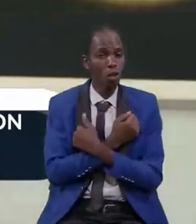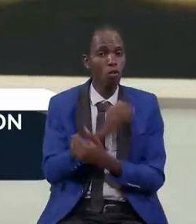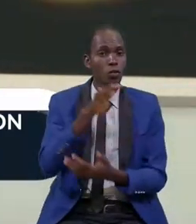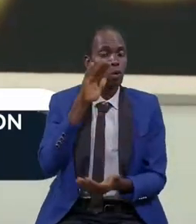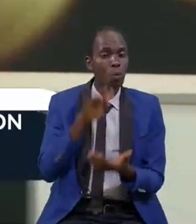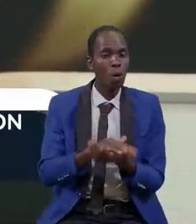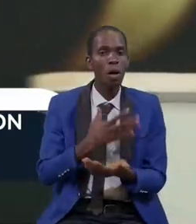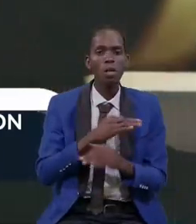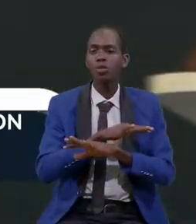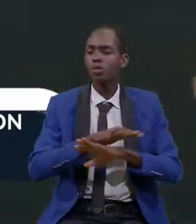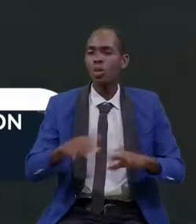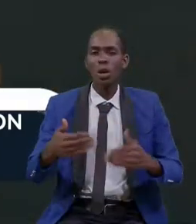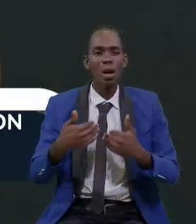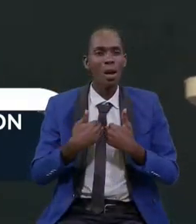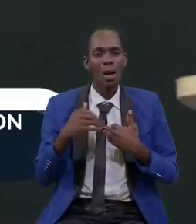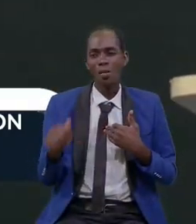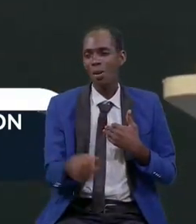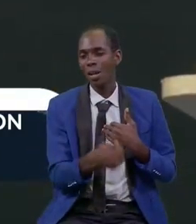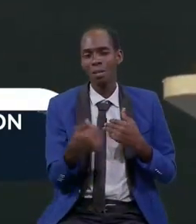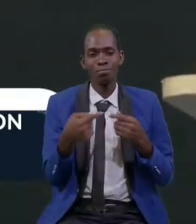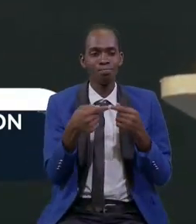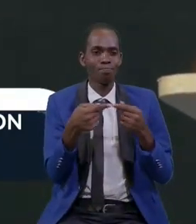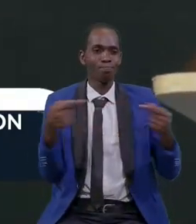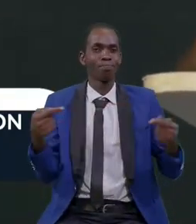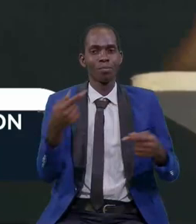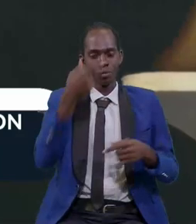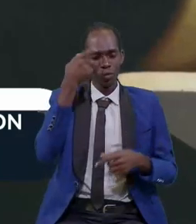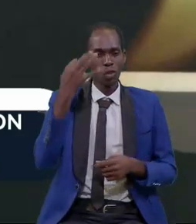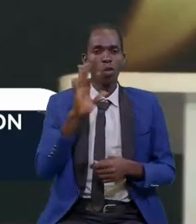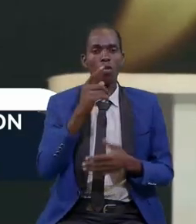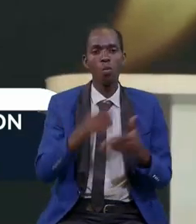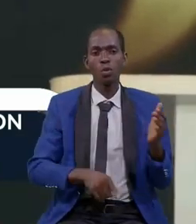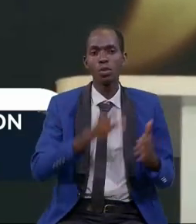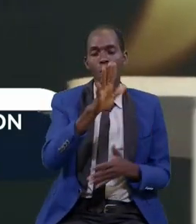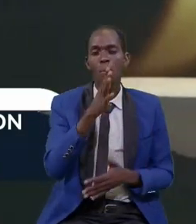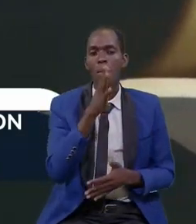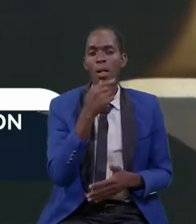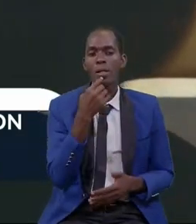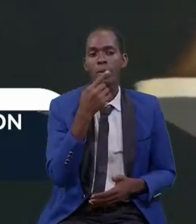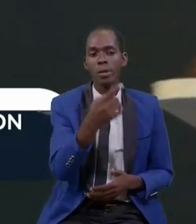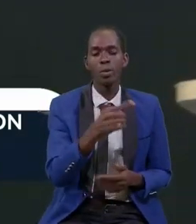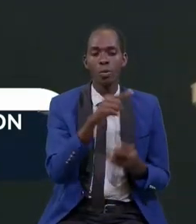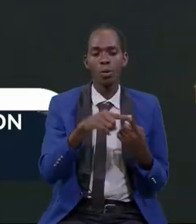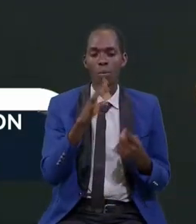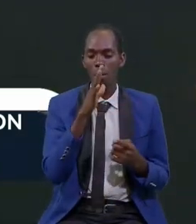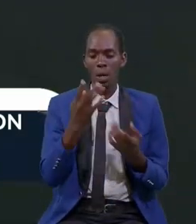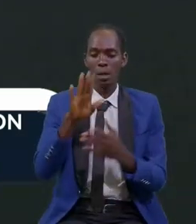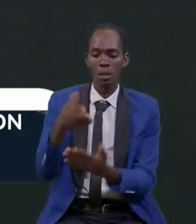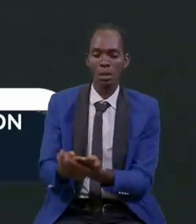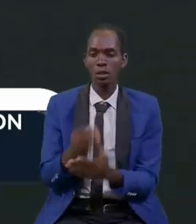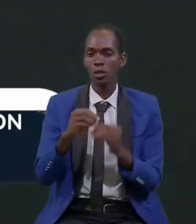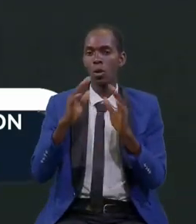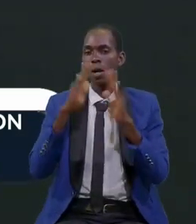et n'ayez aucune inimitié à cause de ce que votre maman a dit quand elle était venue la dernière fois.